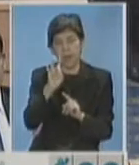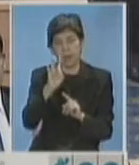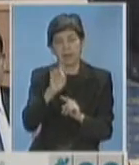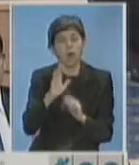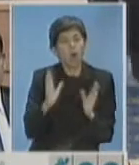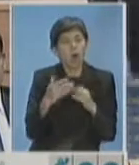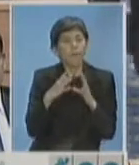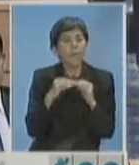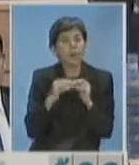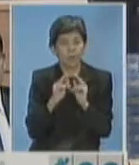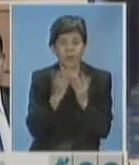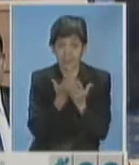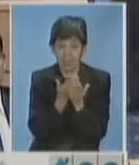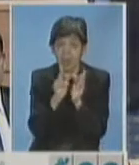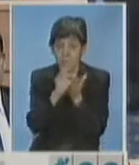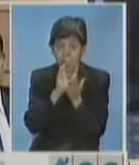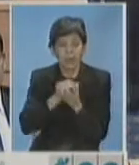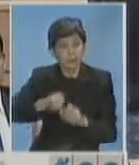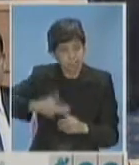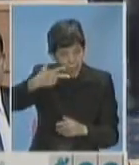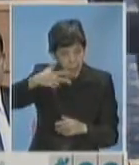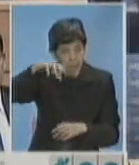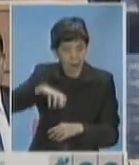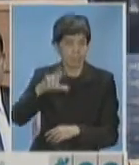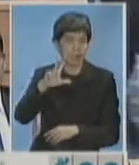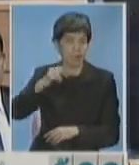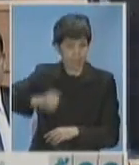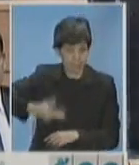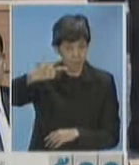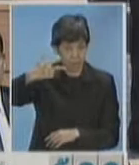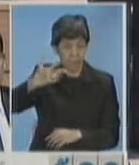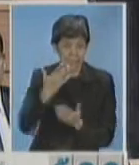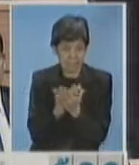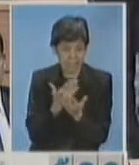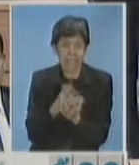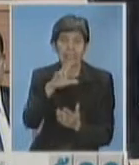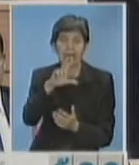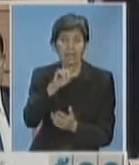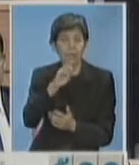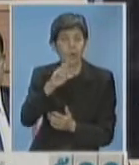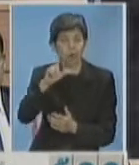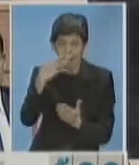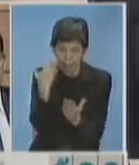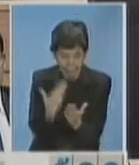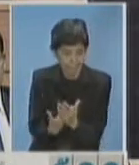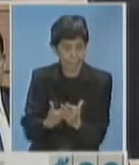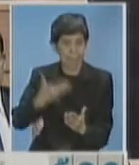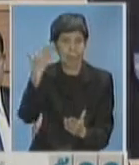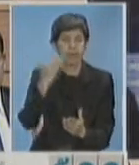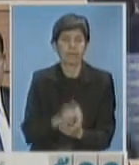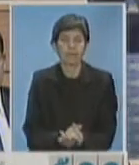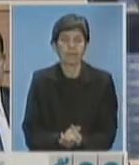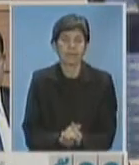ที่ห้องประชุมกรรมาธิการงบประมาณชั้น3อาคาร3ที่มีมูลค่า36ล้านแพงที่สุดใน